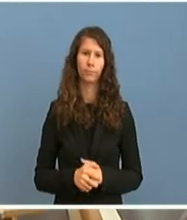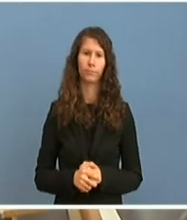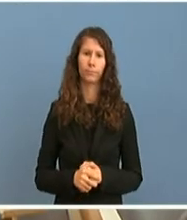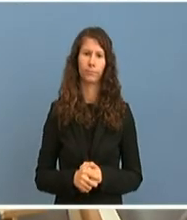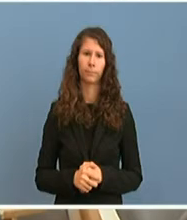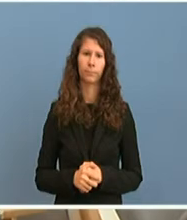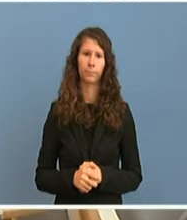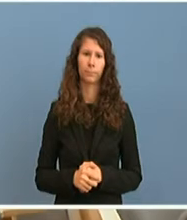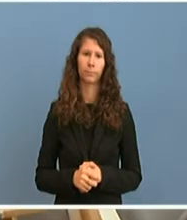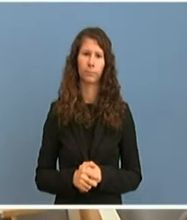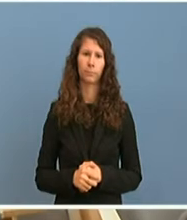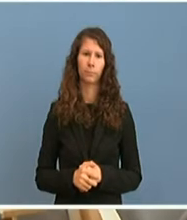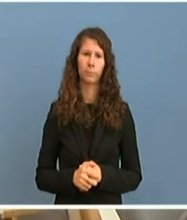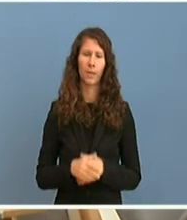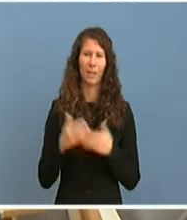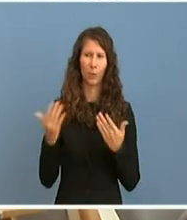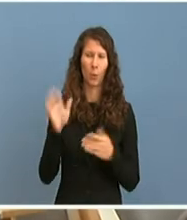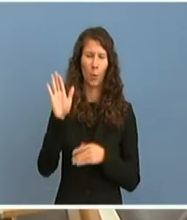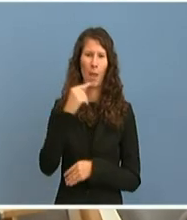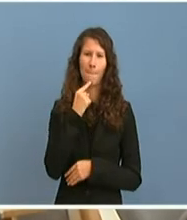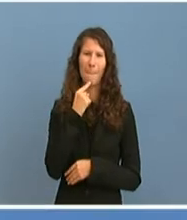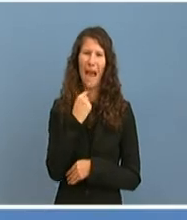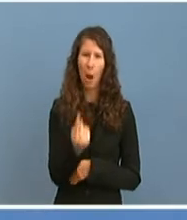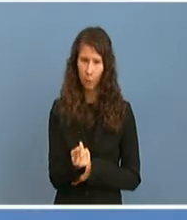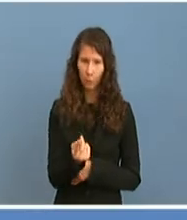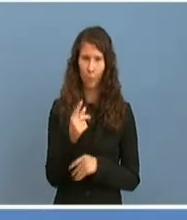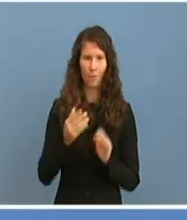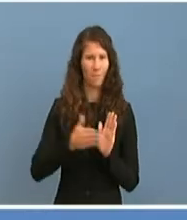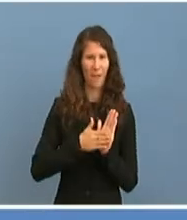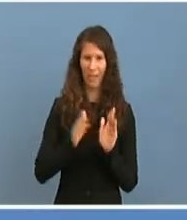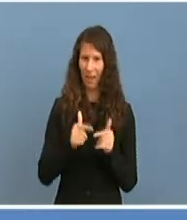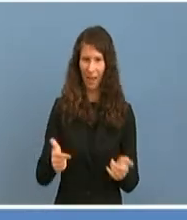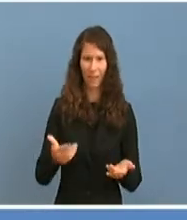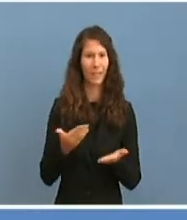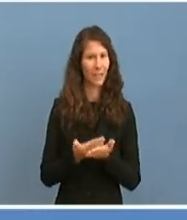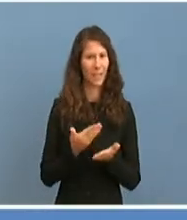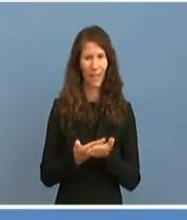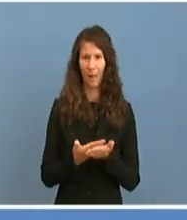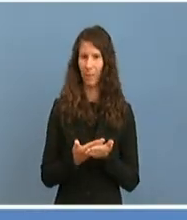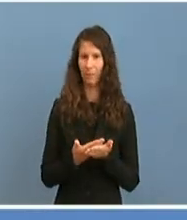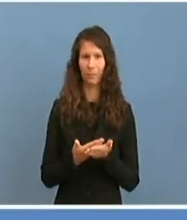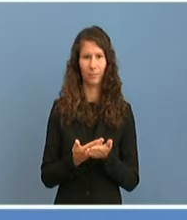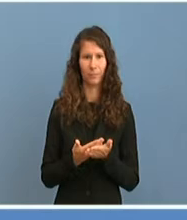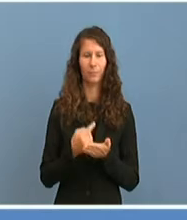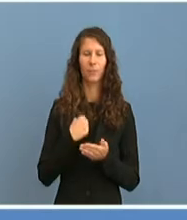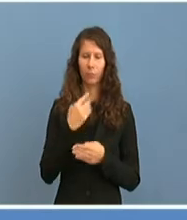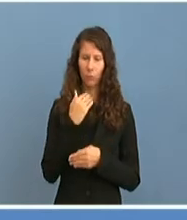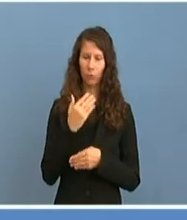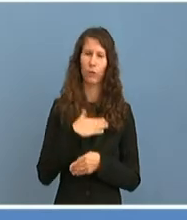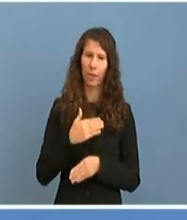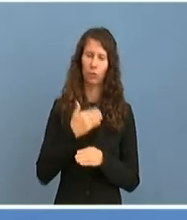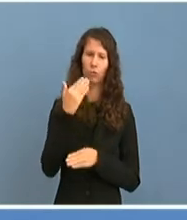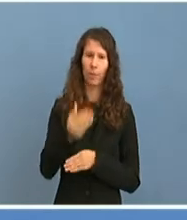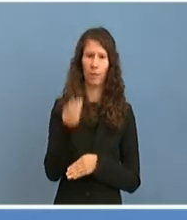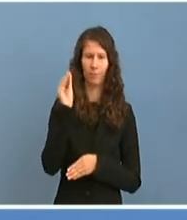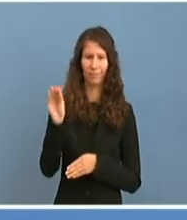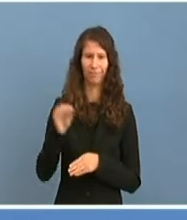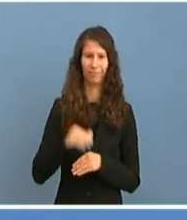Also ich glaube, das ist eine Behauptung, die ich nicht für belegt halte. Insofern würde ich gern dazu noch was nachreichen.